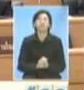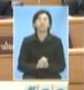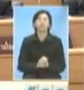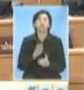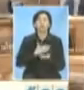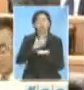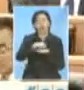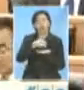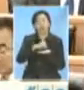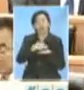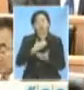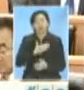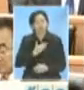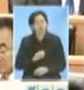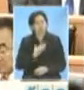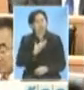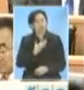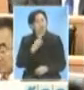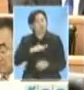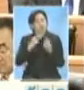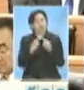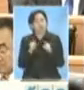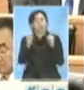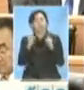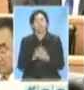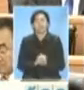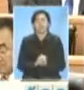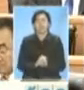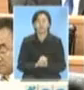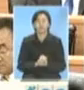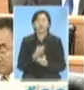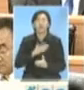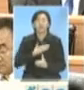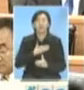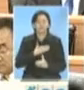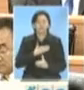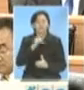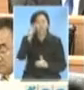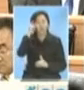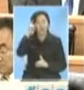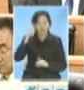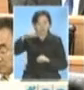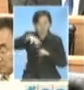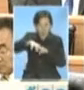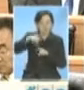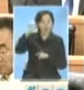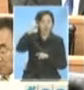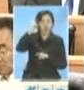ผมเรียนว่าเป็นที่น่าตกใจแล้วก็แปลกใจอีกเล็กน้อยนะครับว่าจริงๆผมก็มีความคุ้นเคยนะครับหน่วยงานนี้